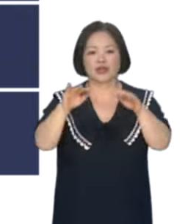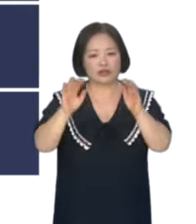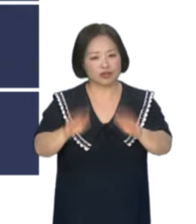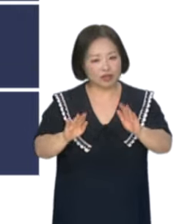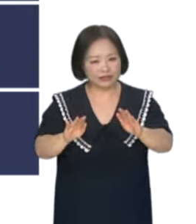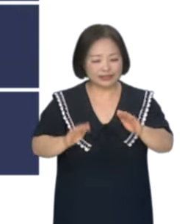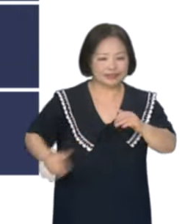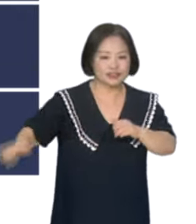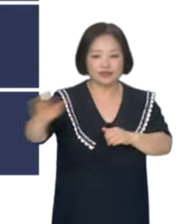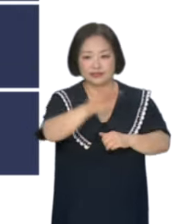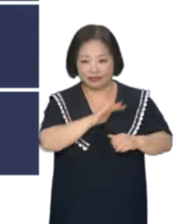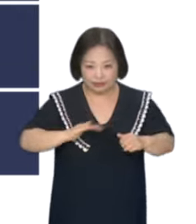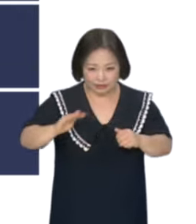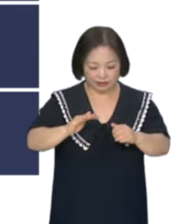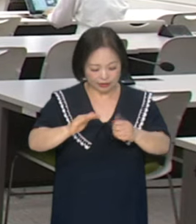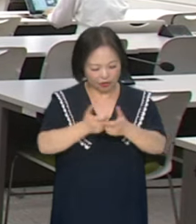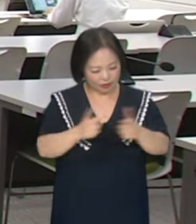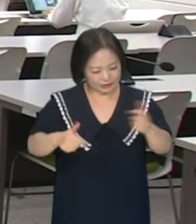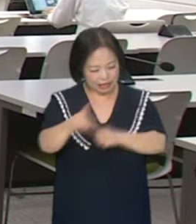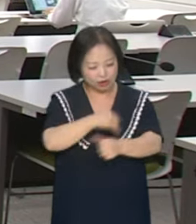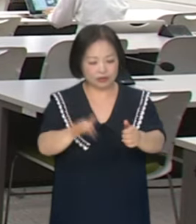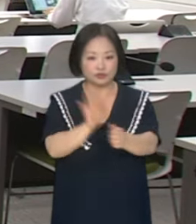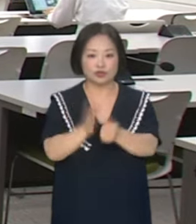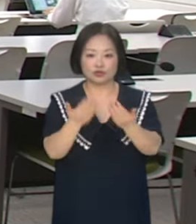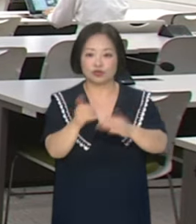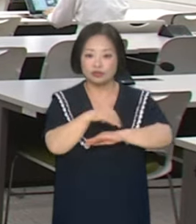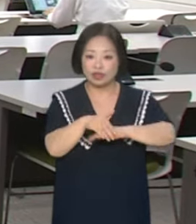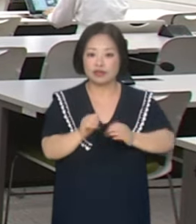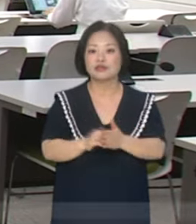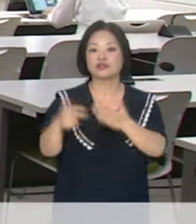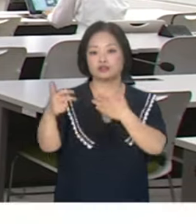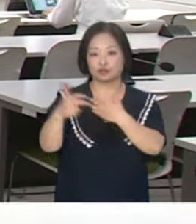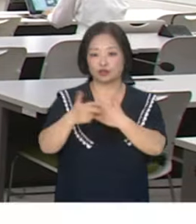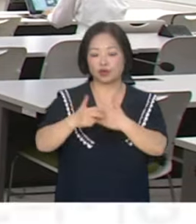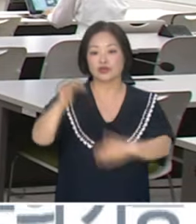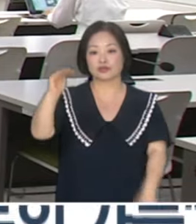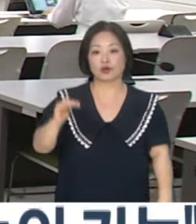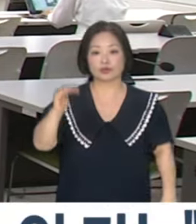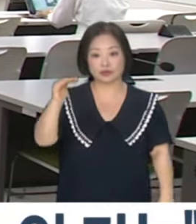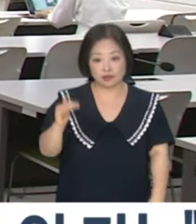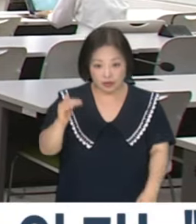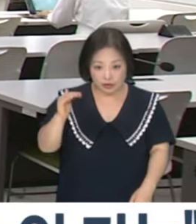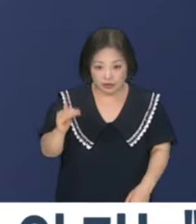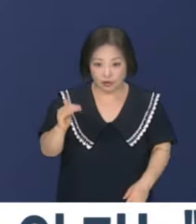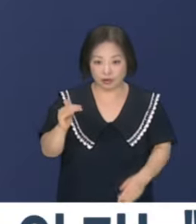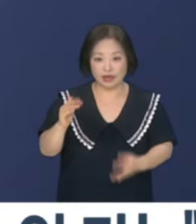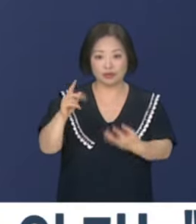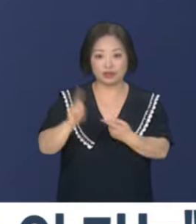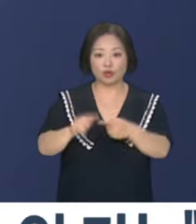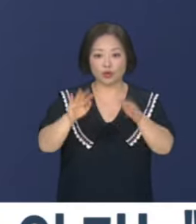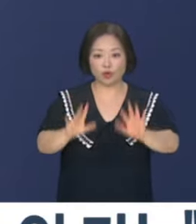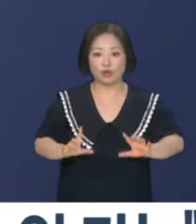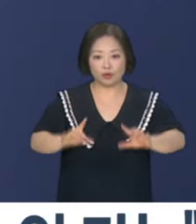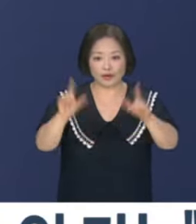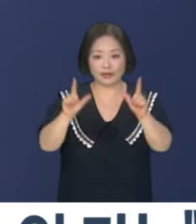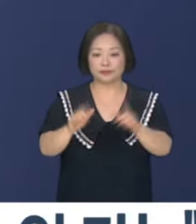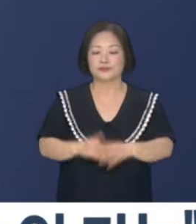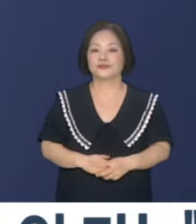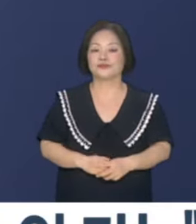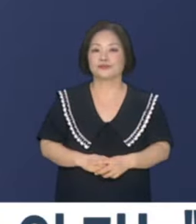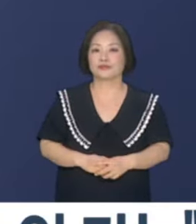전주기 지원을 강화할 예정입니다. 의료 인력의 적정 규모를 도출할 추계 기구도 올해 안에